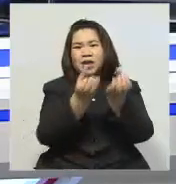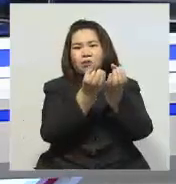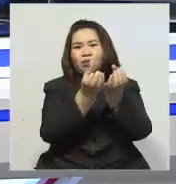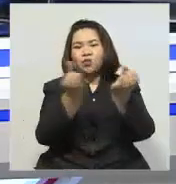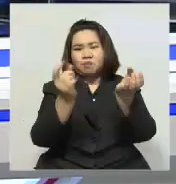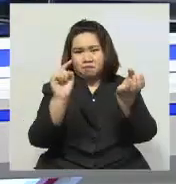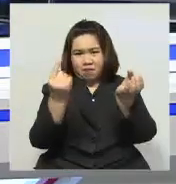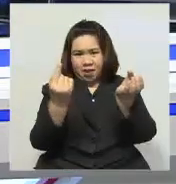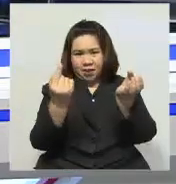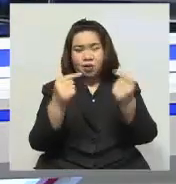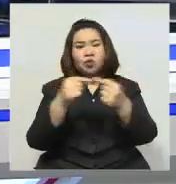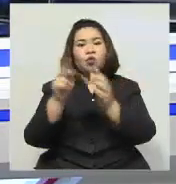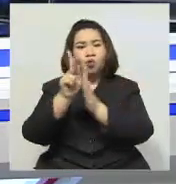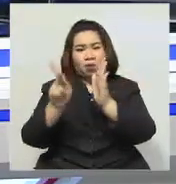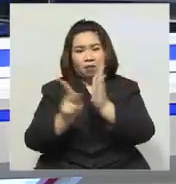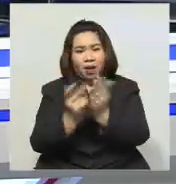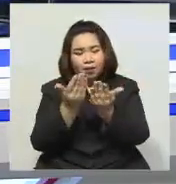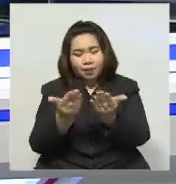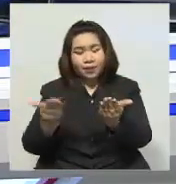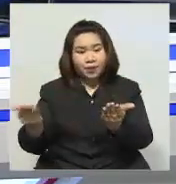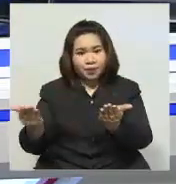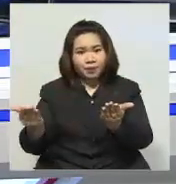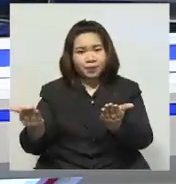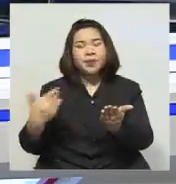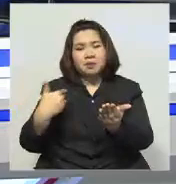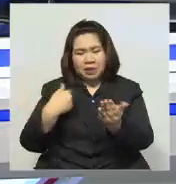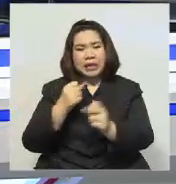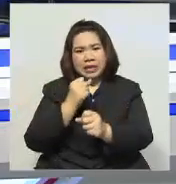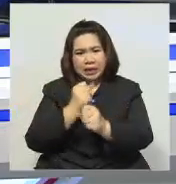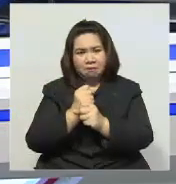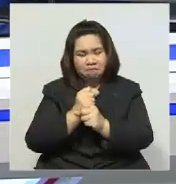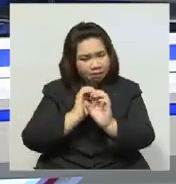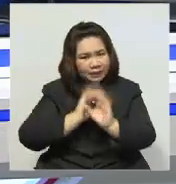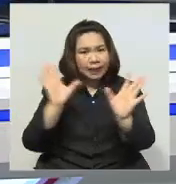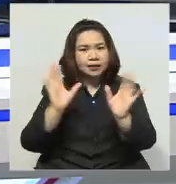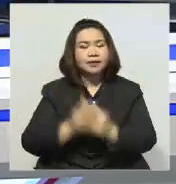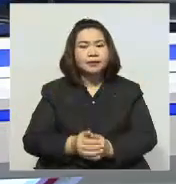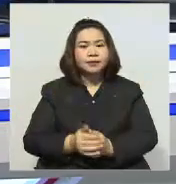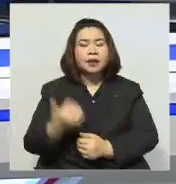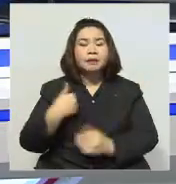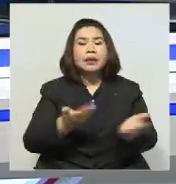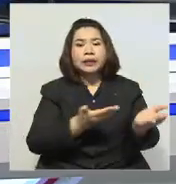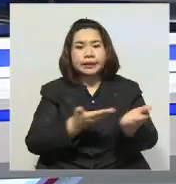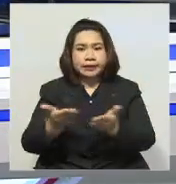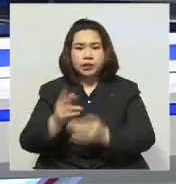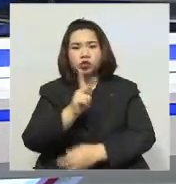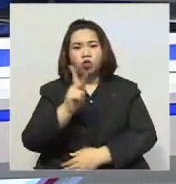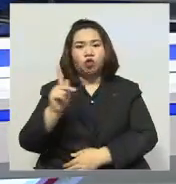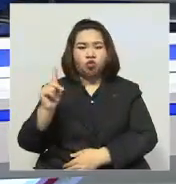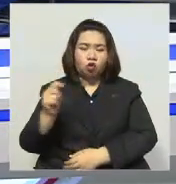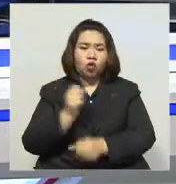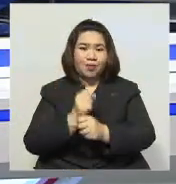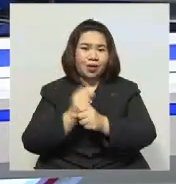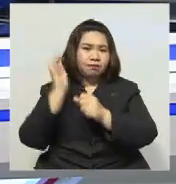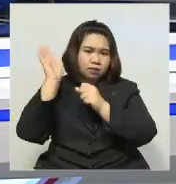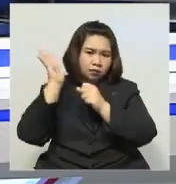ใหม่ที่เราเพิ่งได้มาสำหรับกฎหมายลูกวันนี้ด้วยนะคะจะได้เป็นไปอย่างบริสุทธิ์ยุติธรรมนะคะซึ่งก็มีการเชิญกกต.มาบรรยายความรู้เกี่